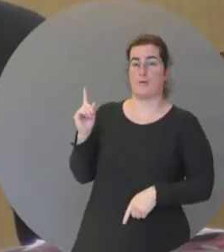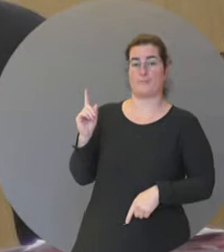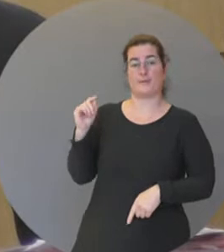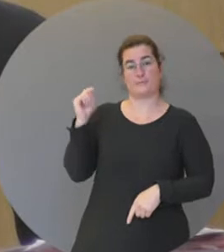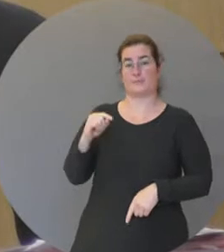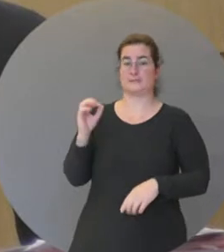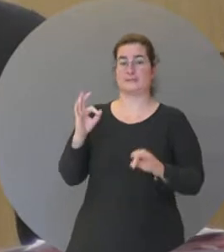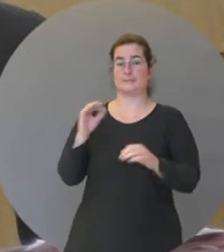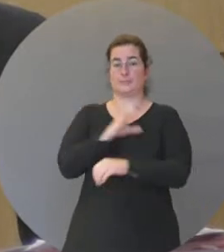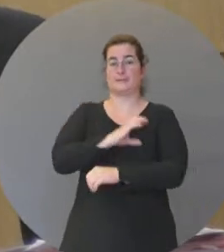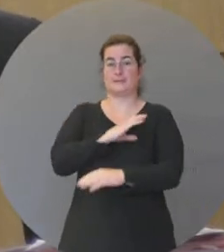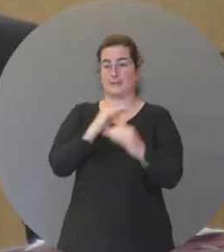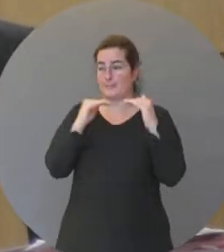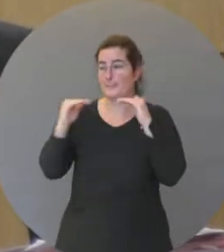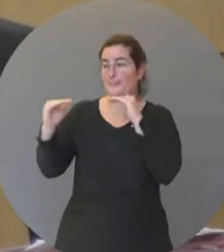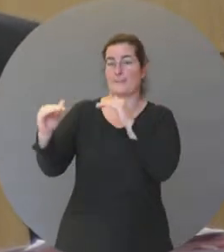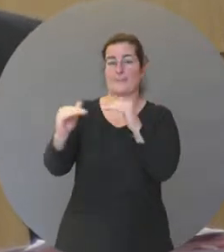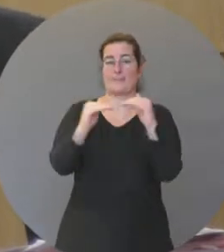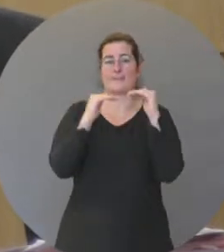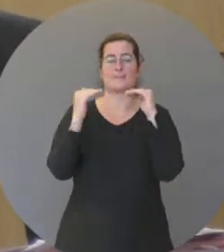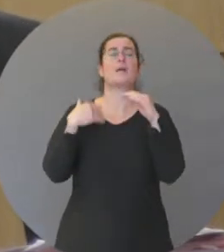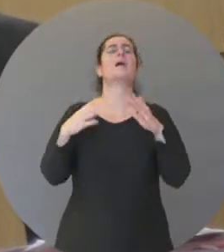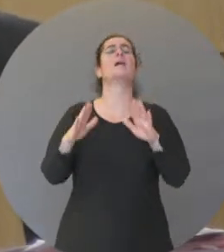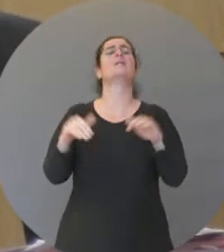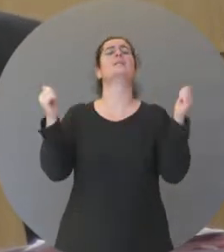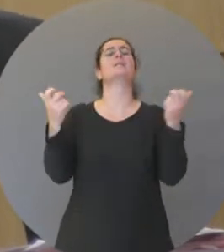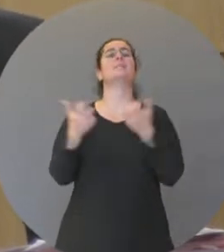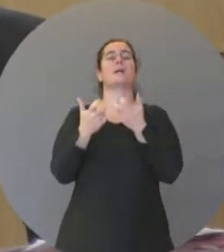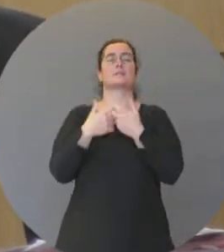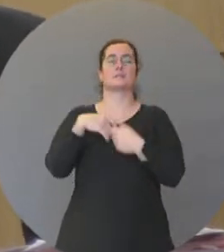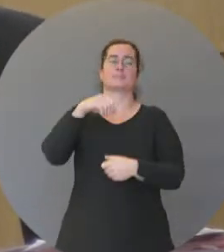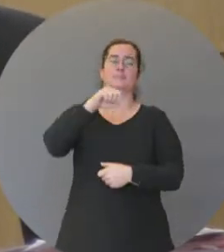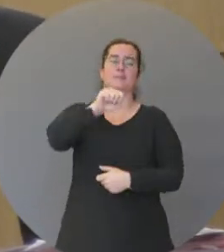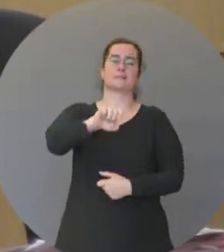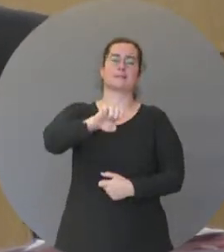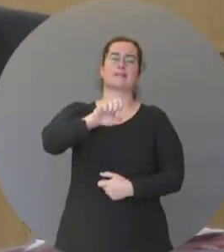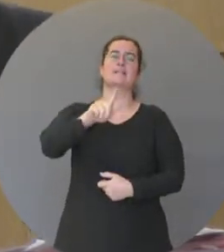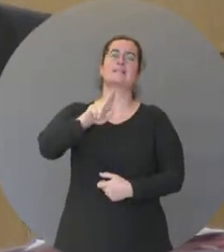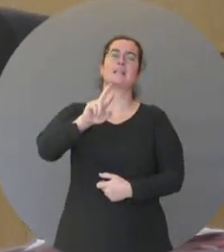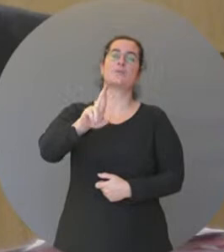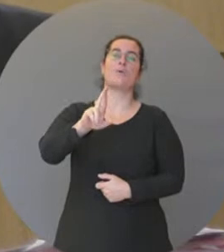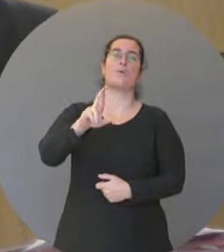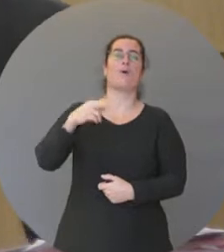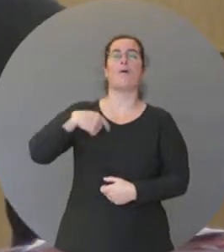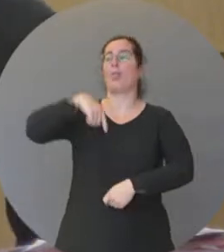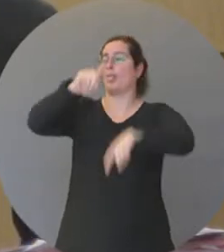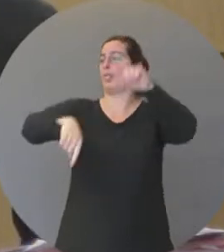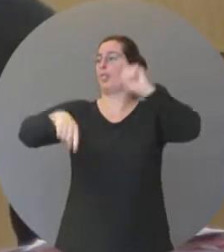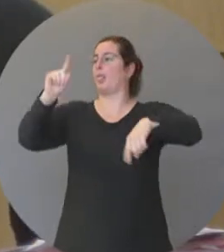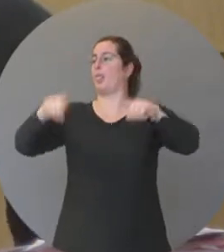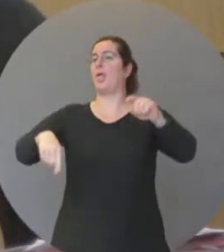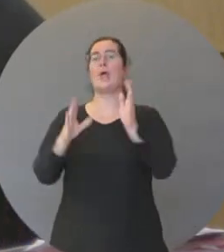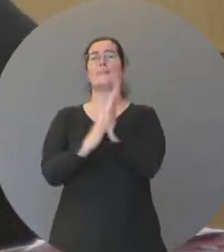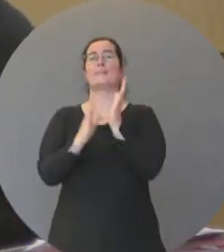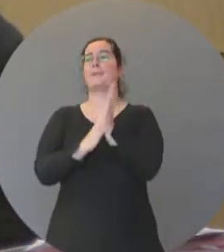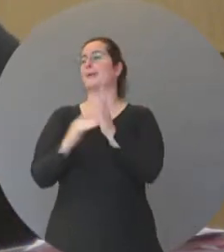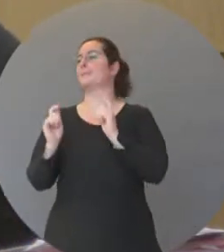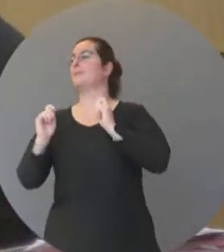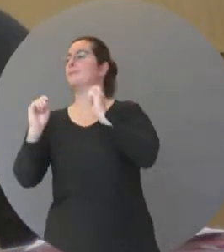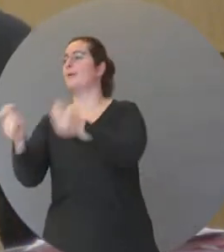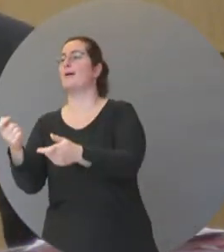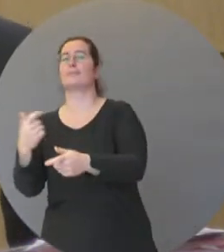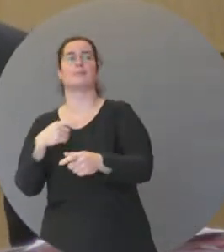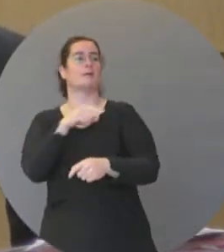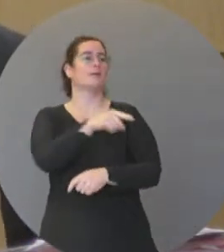et d'éviter fait de faire ce qu'il a fait par exemple sur le Ségur un jour donné des sous enfin une prime à une partie du